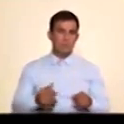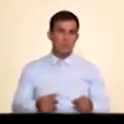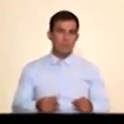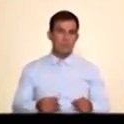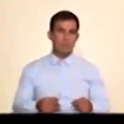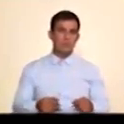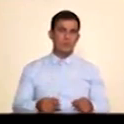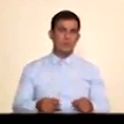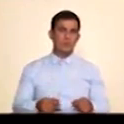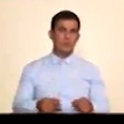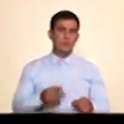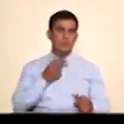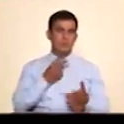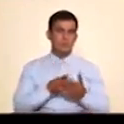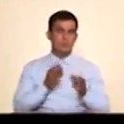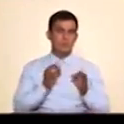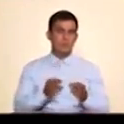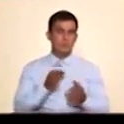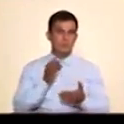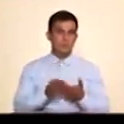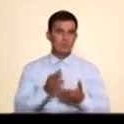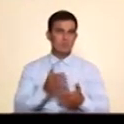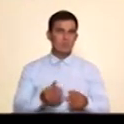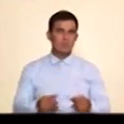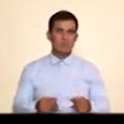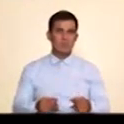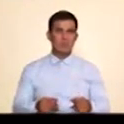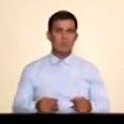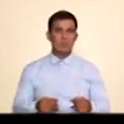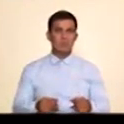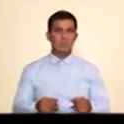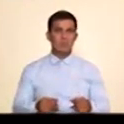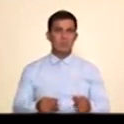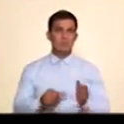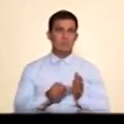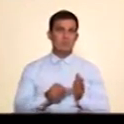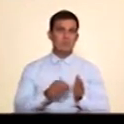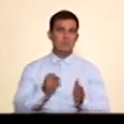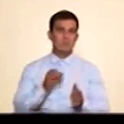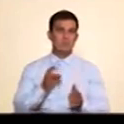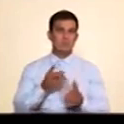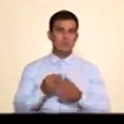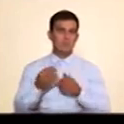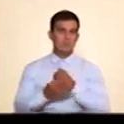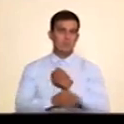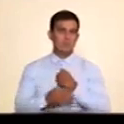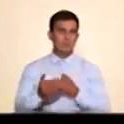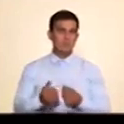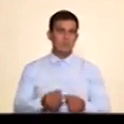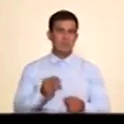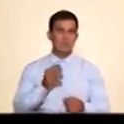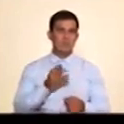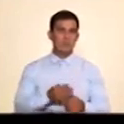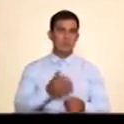To'g'ri javobni bilsangiz, tekshirib ko'rishingiz mumkin. 6-asr oxirida chek